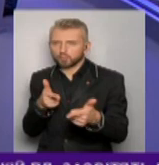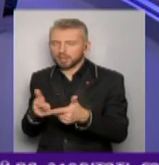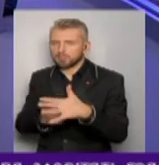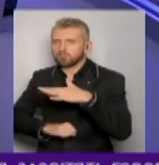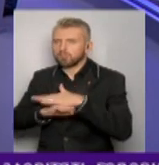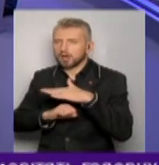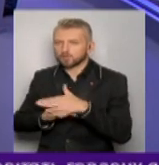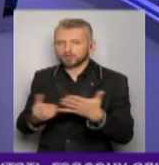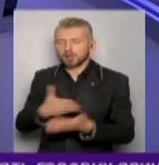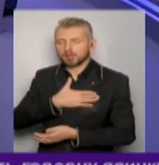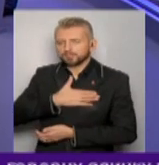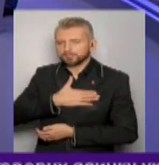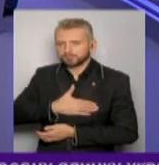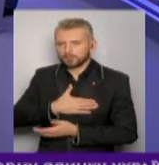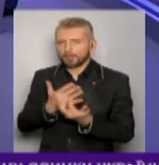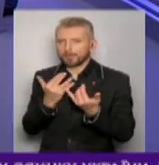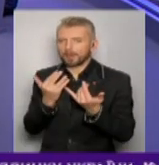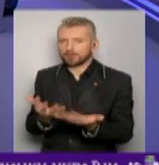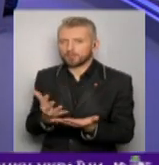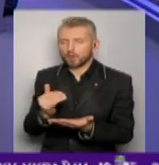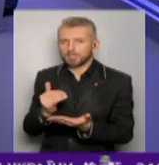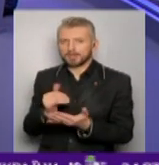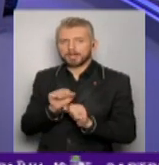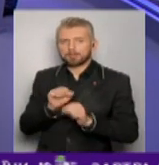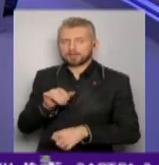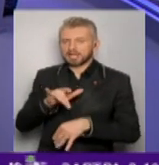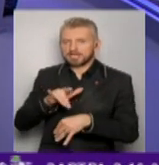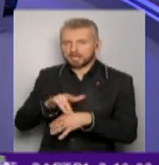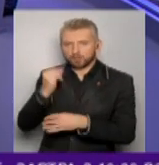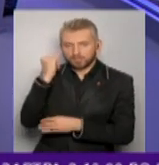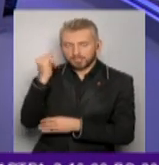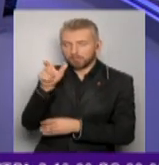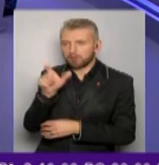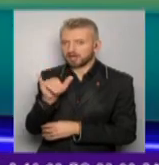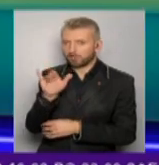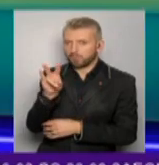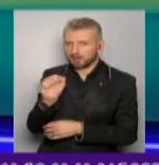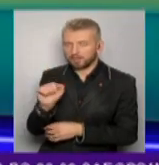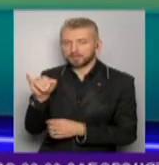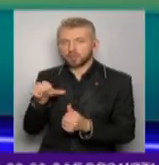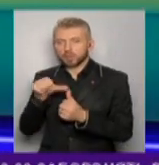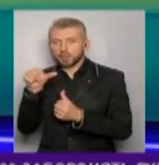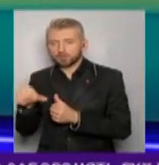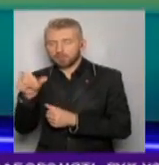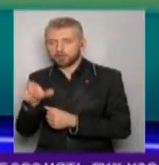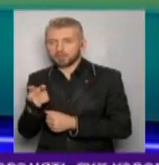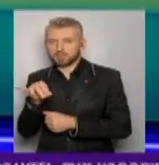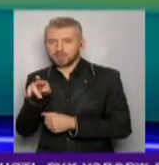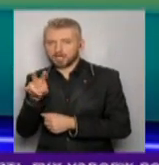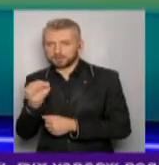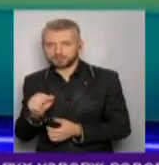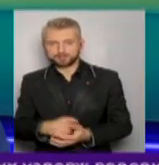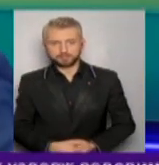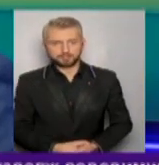б задовольнила б вимоги і прихильників ідей пана Івана і, зокрема, пана Мар'яна. Прошу, будь ласка.